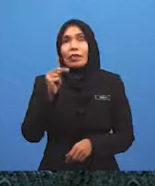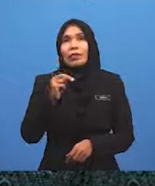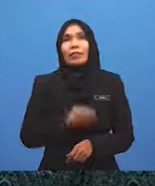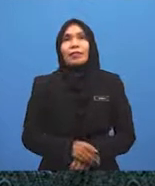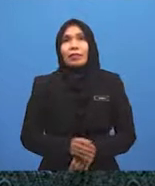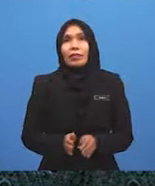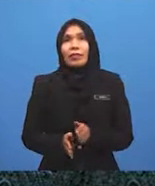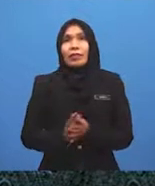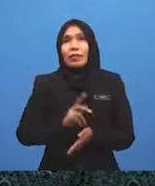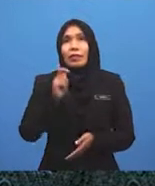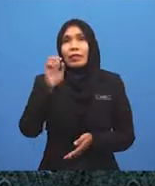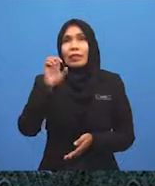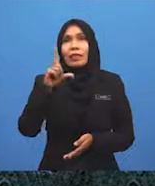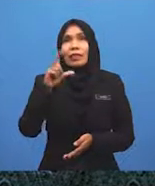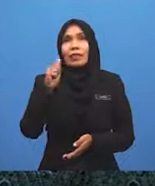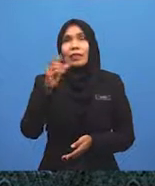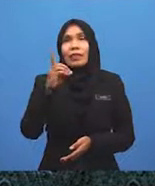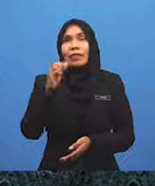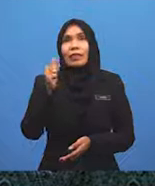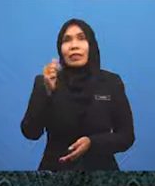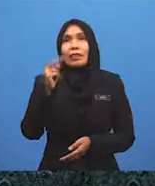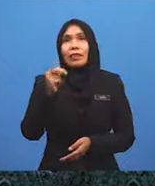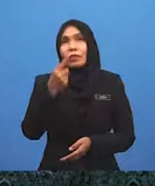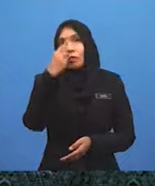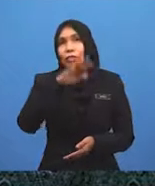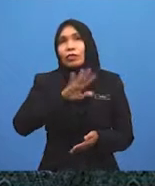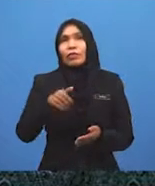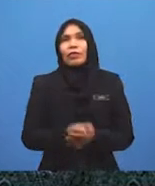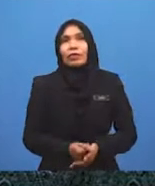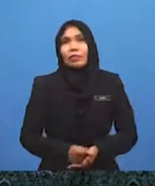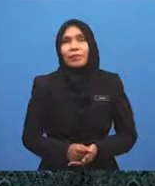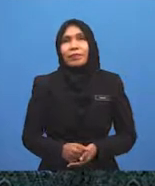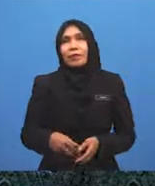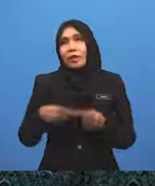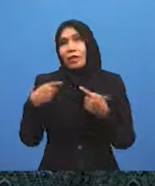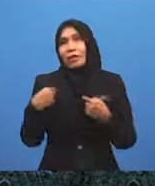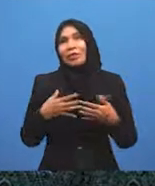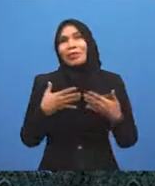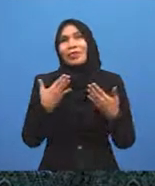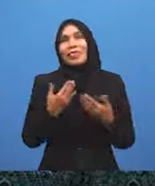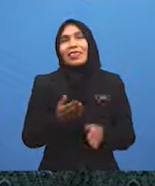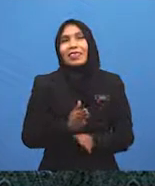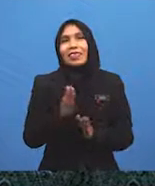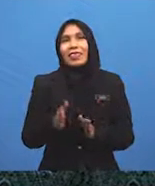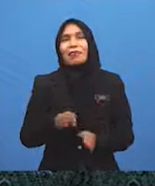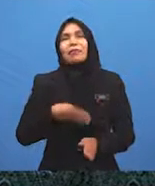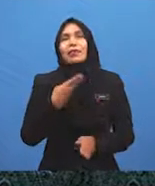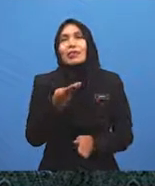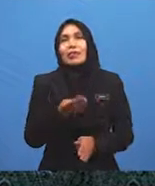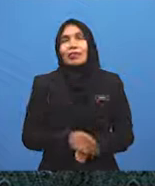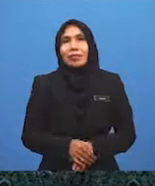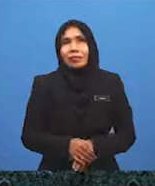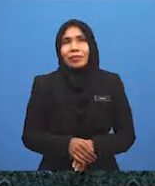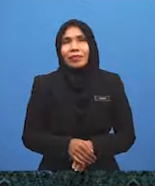semua. Yang ketiga, hati senang, jiran bahagia. Yang